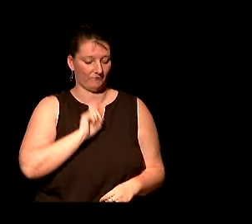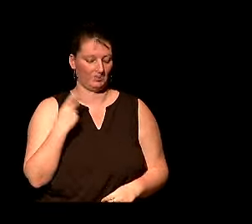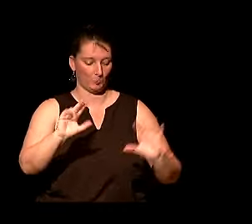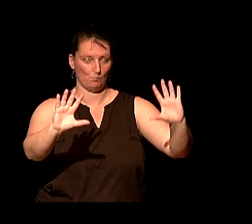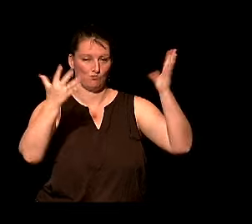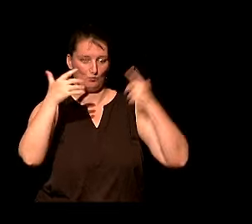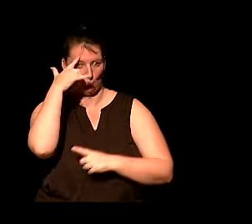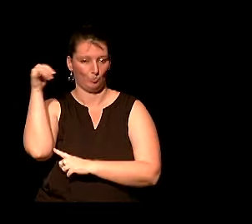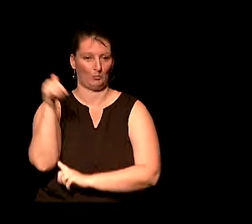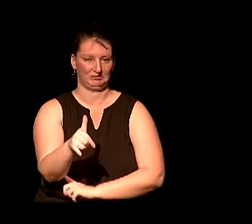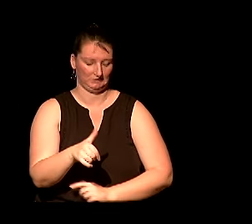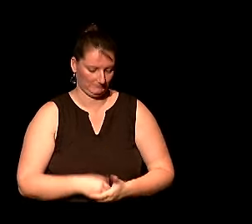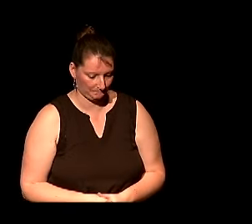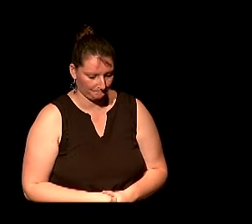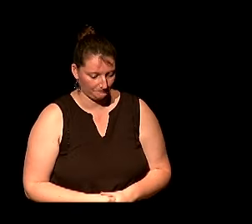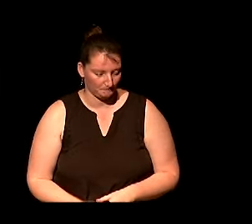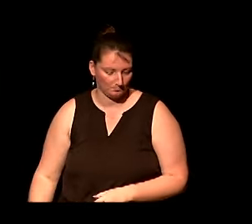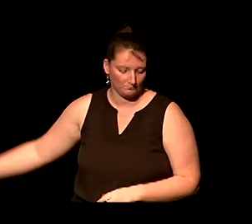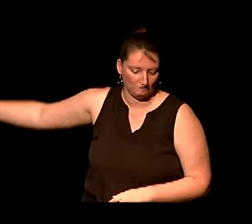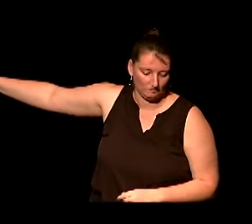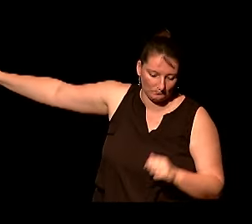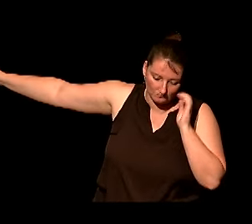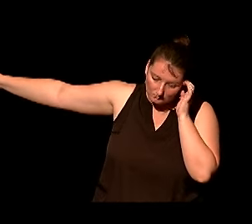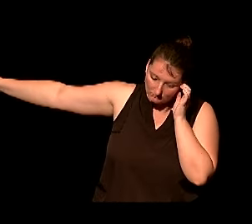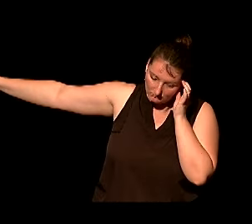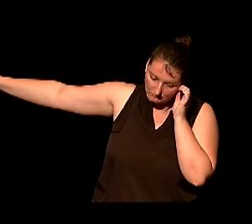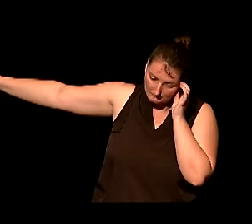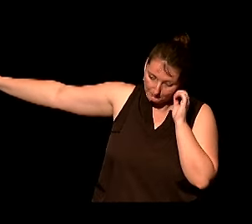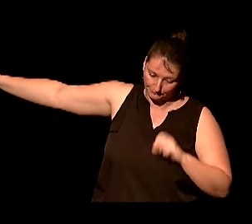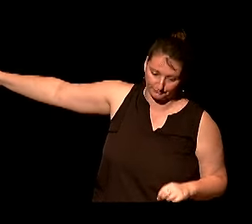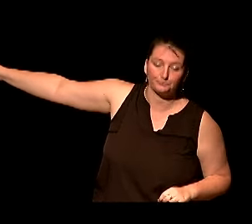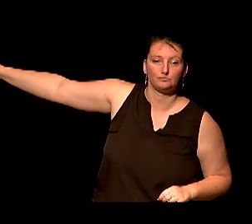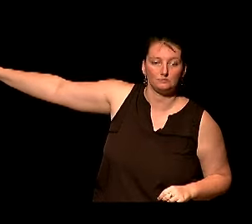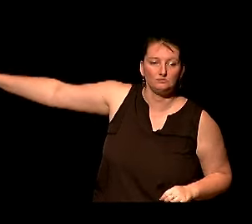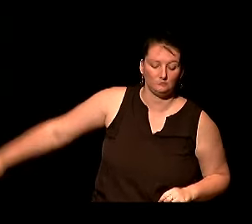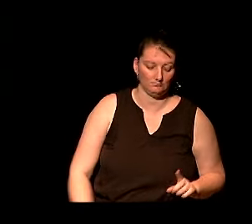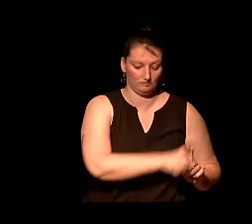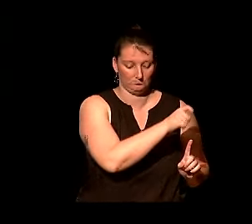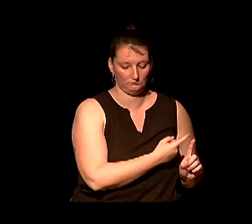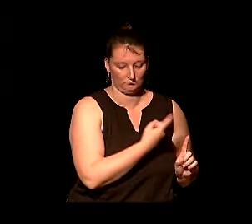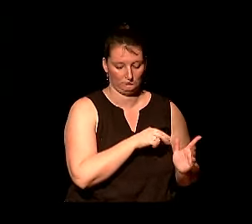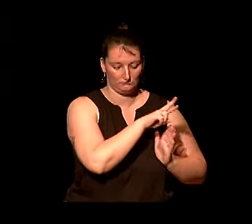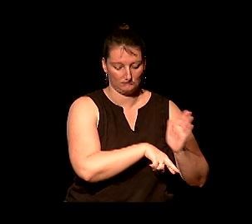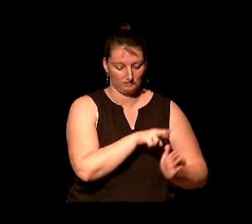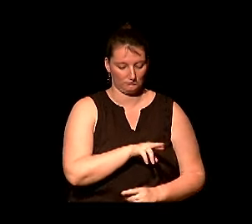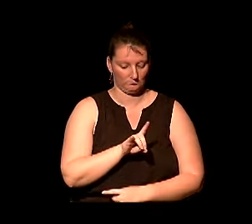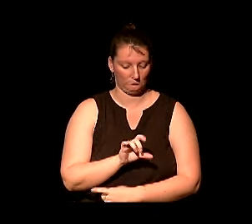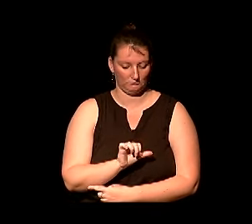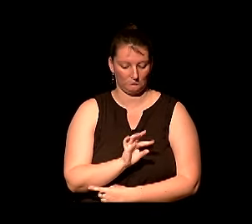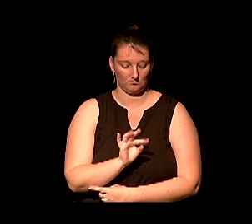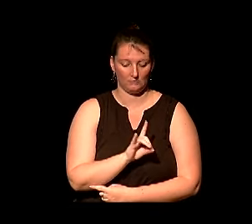maudit, The Trail of the Lonesome Pine, donc d'Henri Hathaway, de